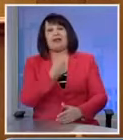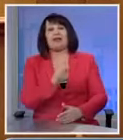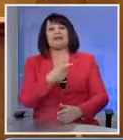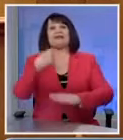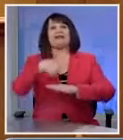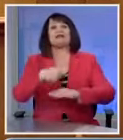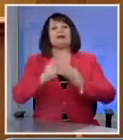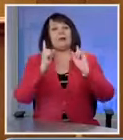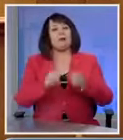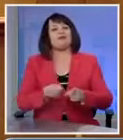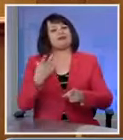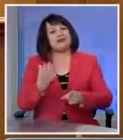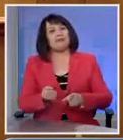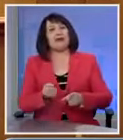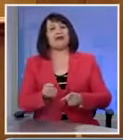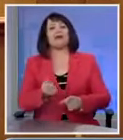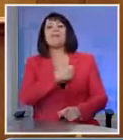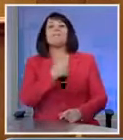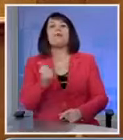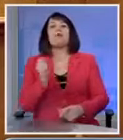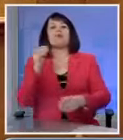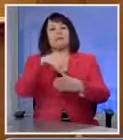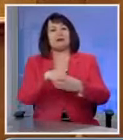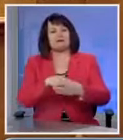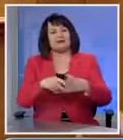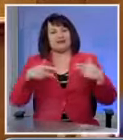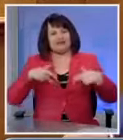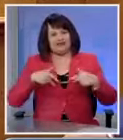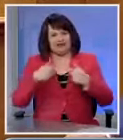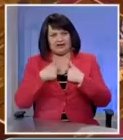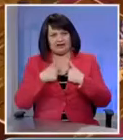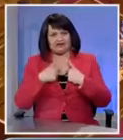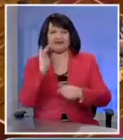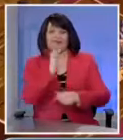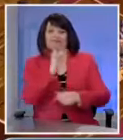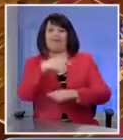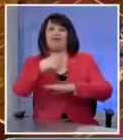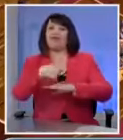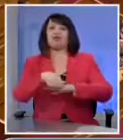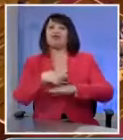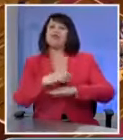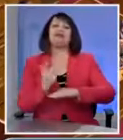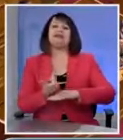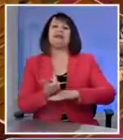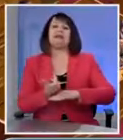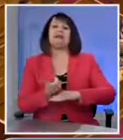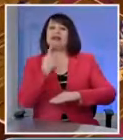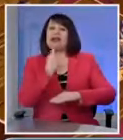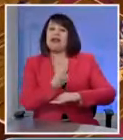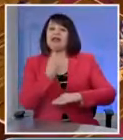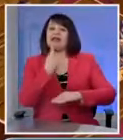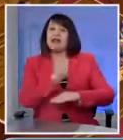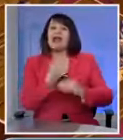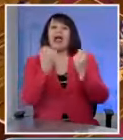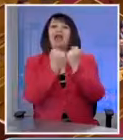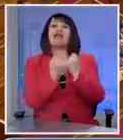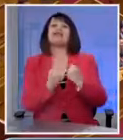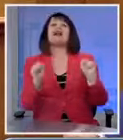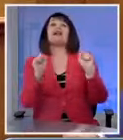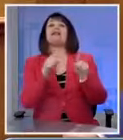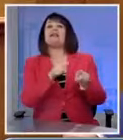δικαστική απόφαση. Γιατί η μόνη παρέμβαση που κάνει η κυβέρνησή μας στη δικαιοσύνη είναι να επισημαίνει διαρκώς την ανεξαρτησία